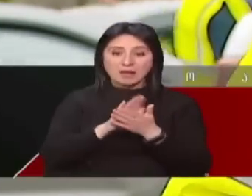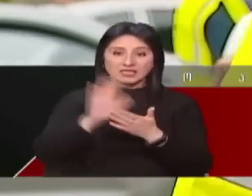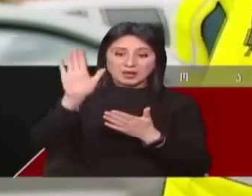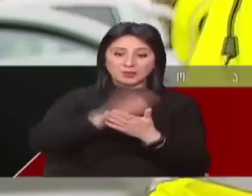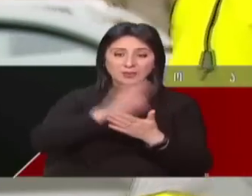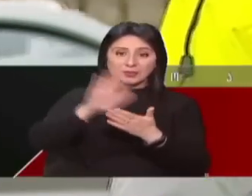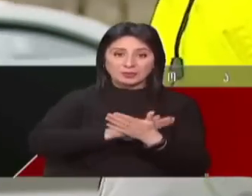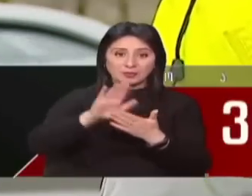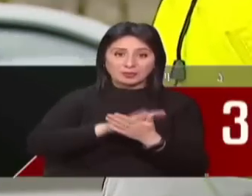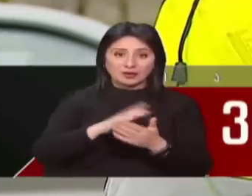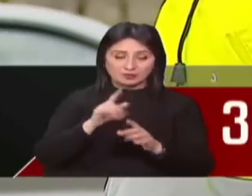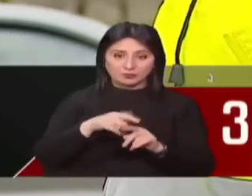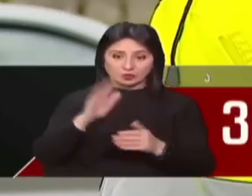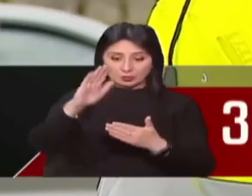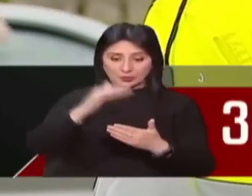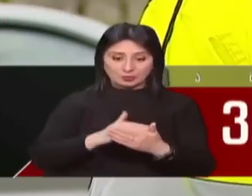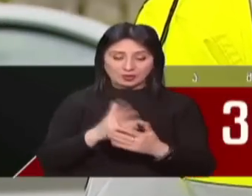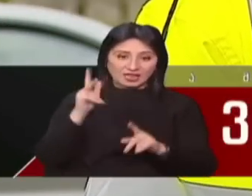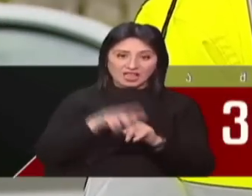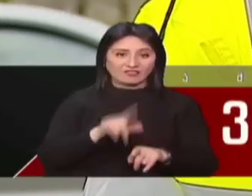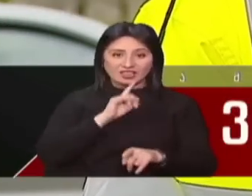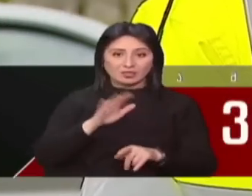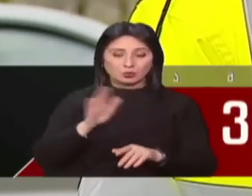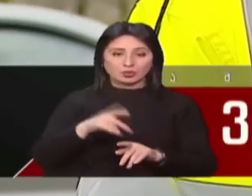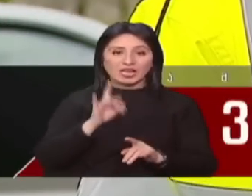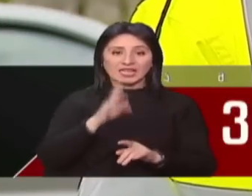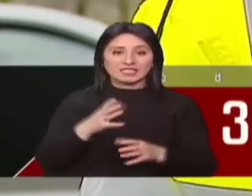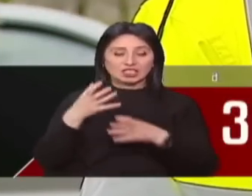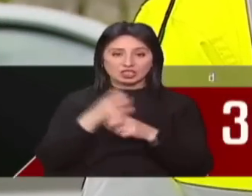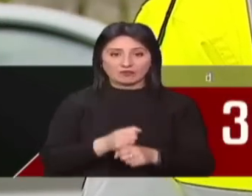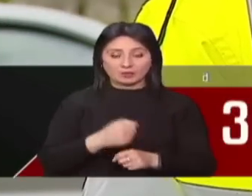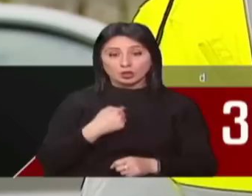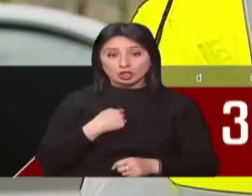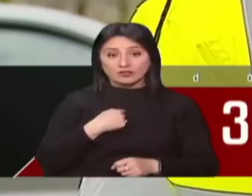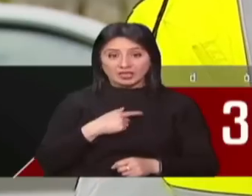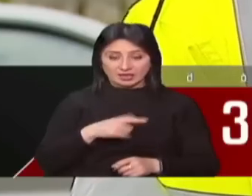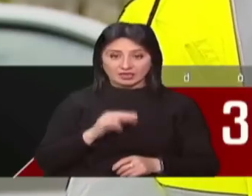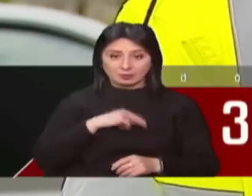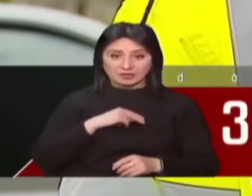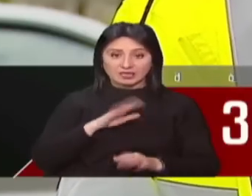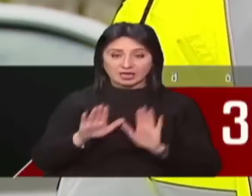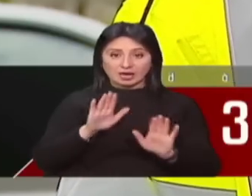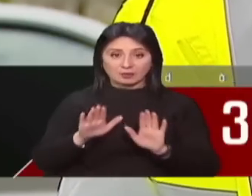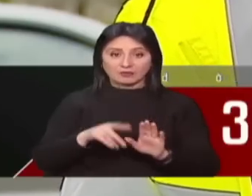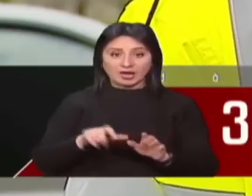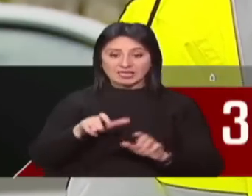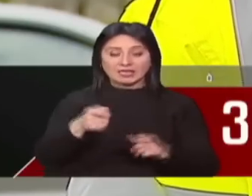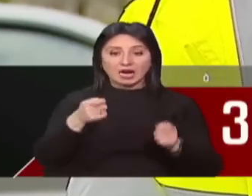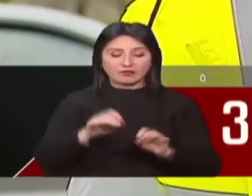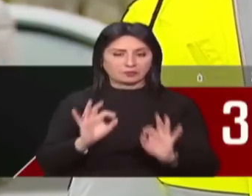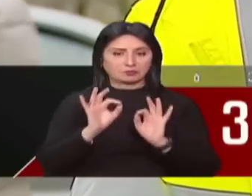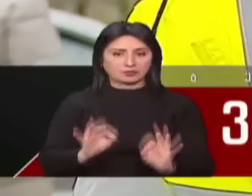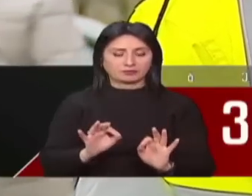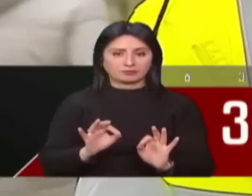რომ ზემოდან დატვირთვა შევამციროთ, რათა შემცირდეს რისკი. ფიქრობ, ჩვენი დამსაქმებლის მხრიდან გზის გადაკეტვის გადაწყვეტილება